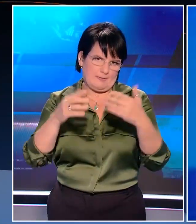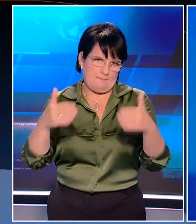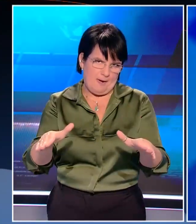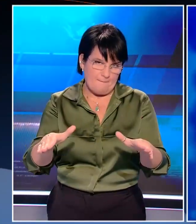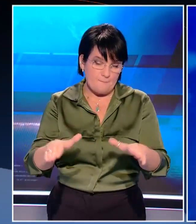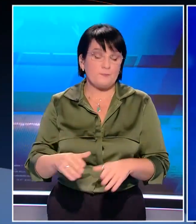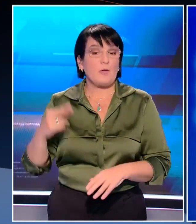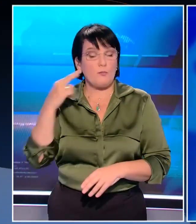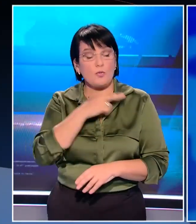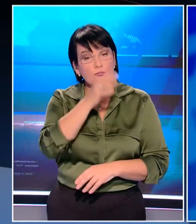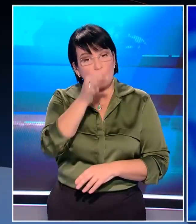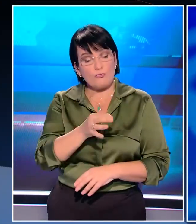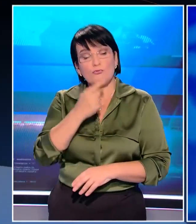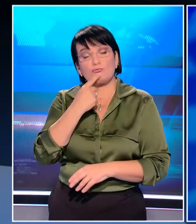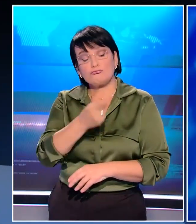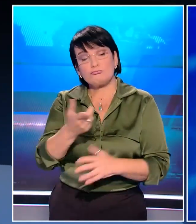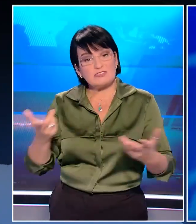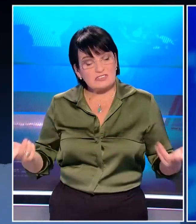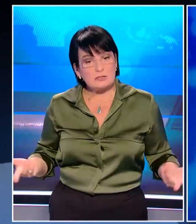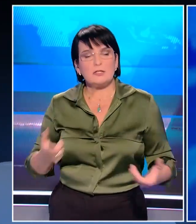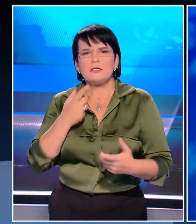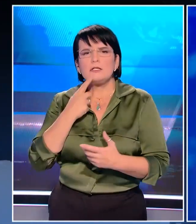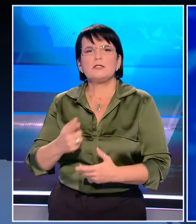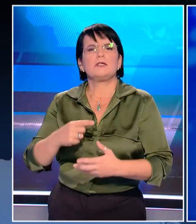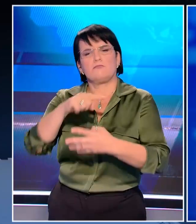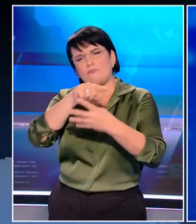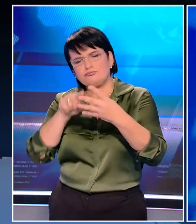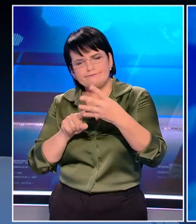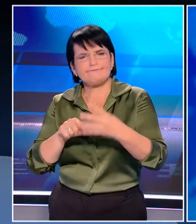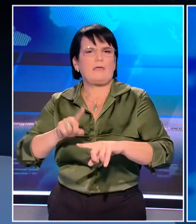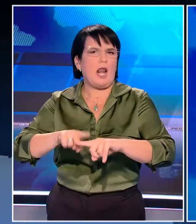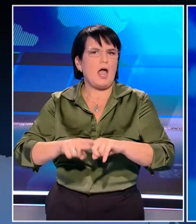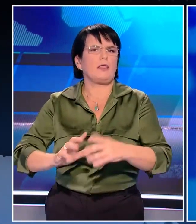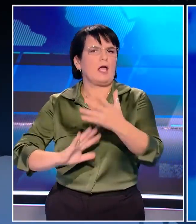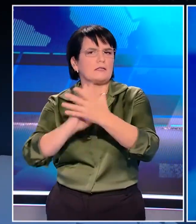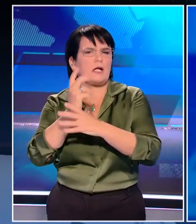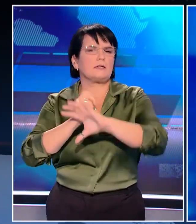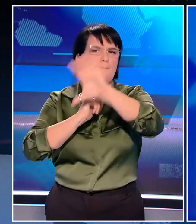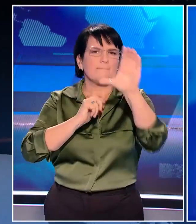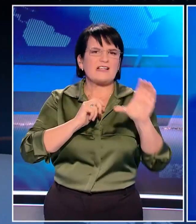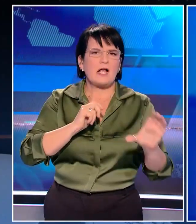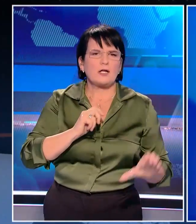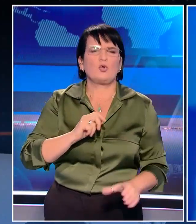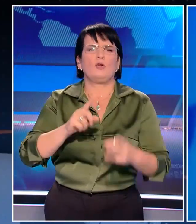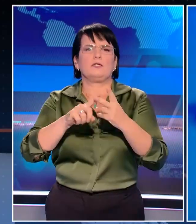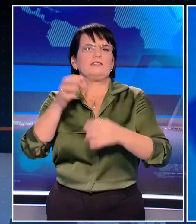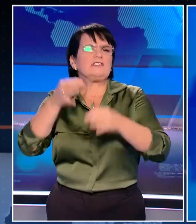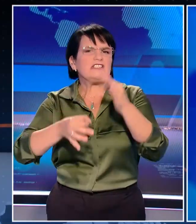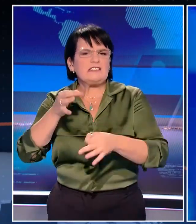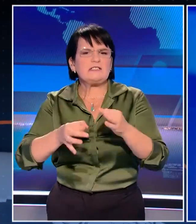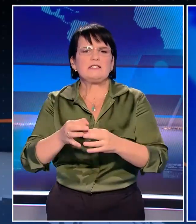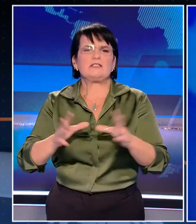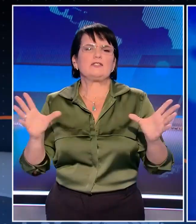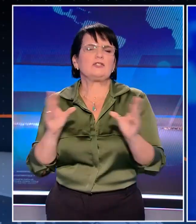Κασελάκη. Ο Πρωθυπουργός ενημέρωσε τον κύριο Κασελάκη για τις θέσεις της χώρας, για τις εξελίξεις στη Μέση Ανατολή, για τις συζητήσεις σε